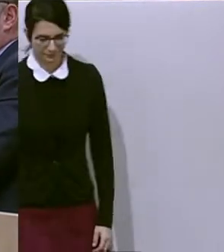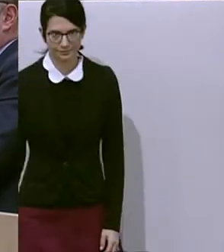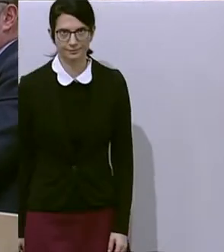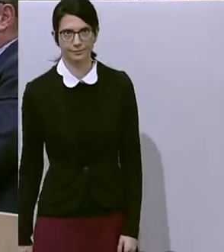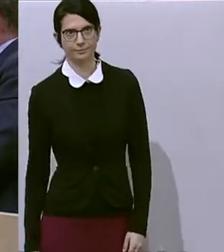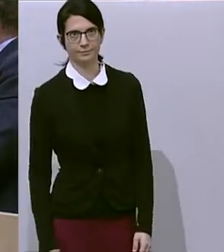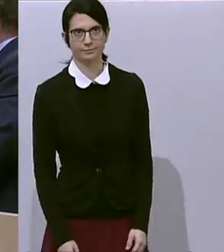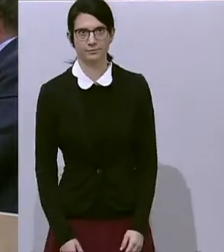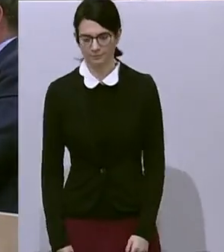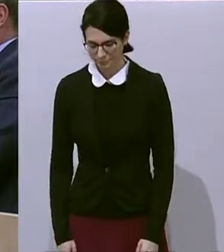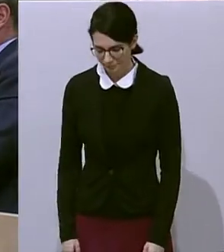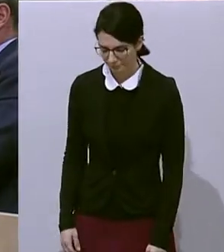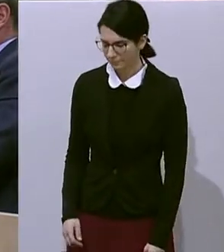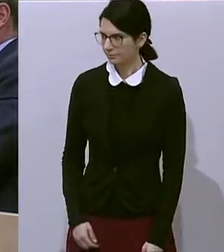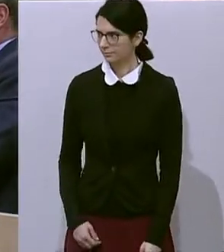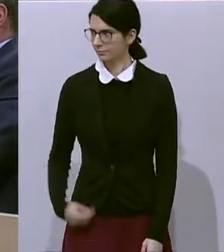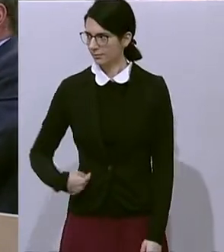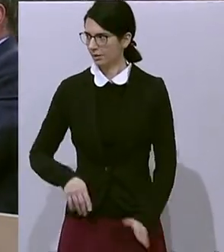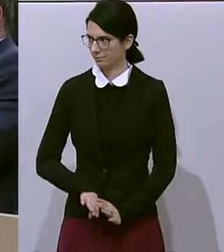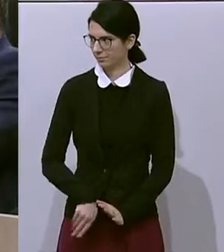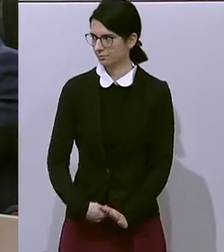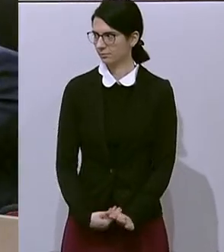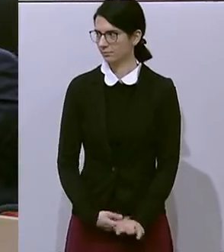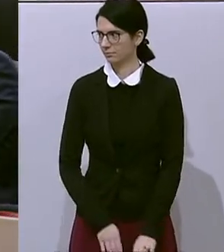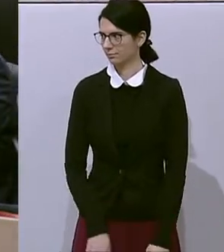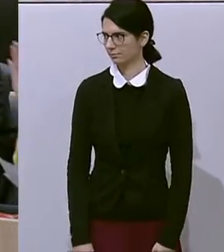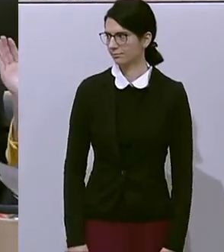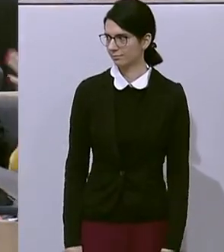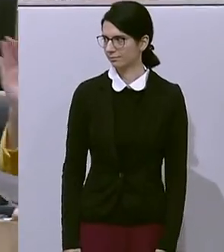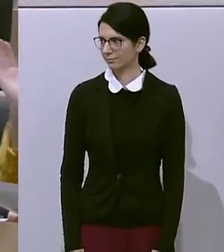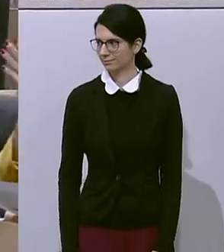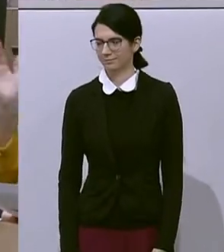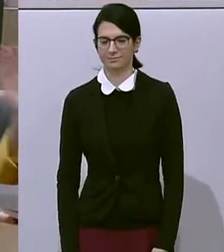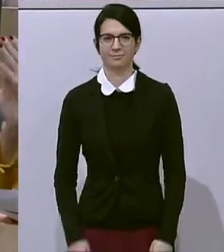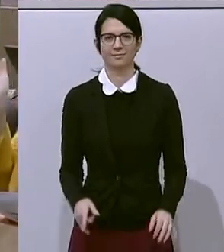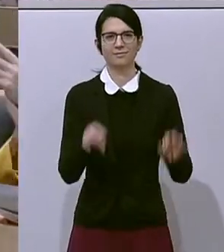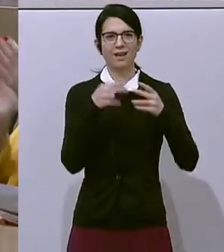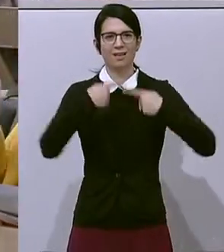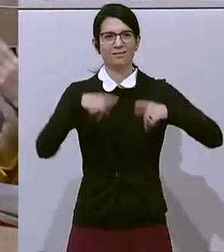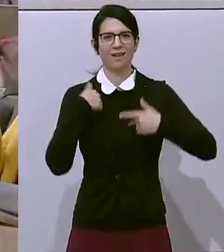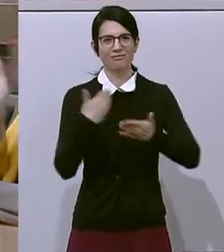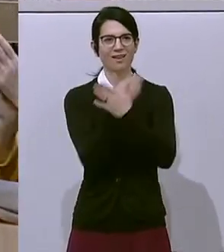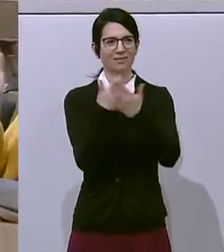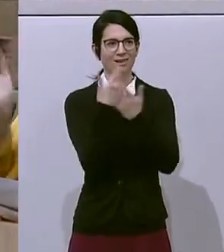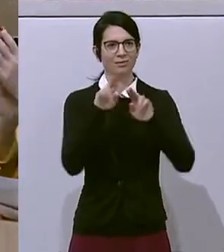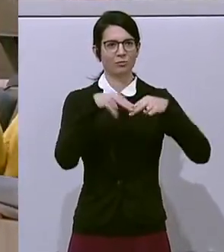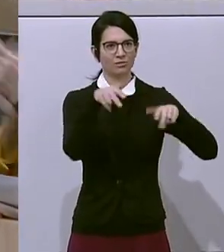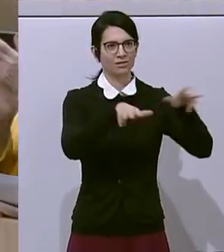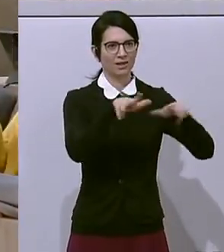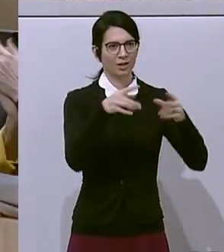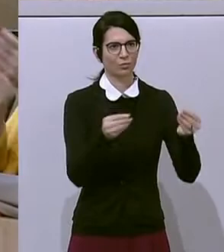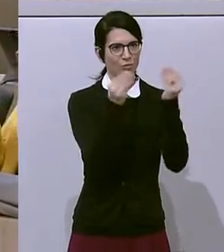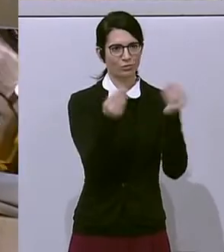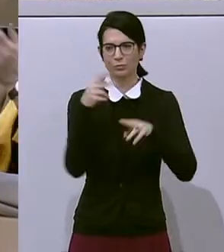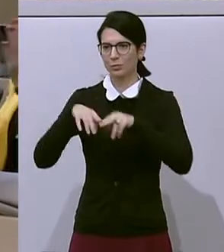Die dringliche Anfrage zu dieser Sondersitzung beinhaltet 94 Fragen an Finanzminister Eduard